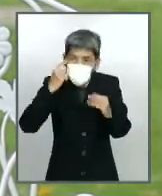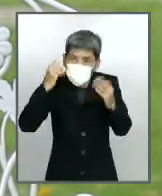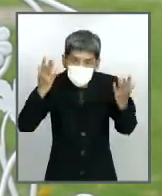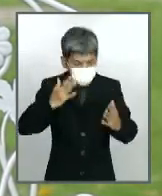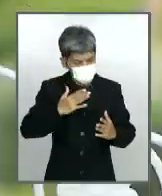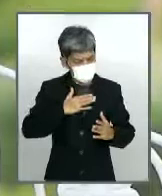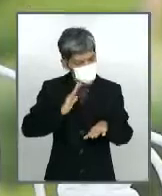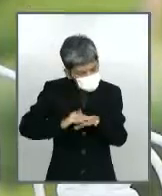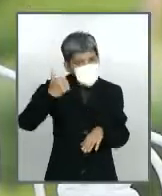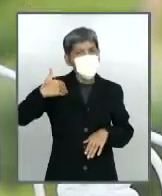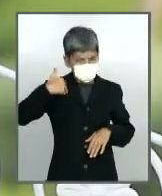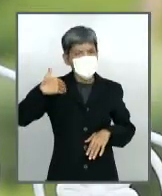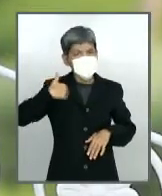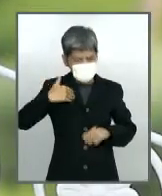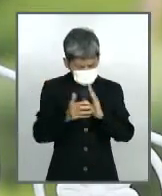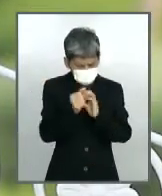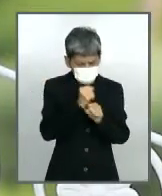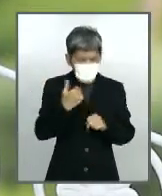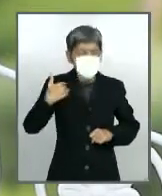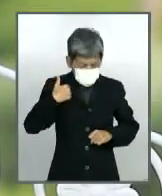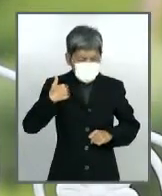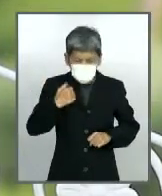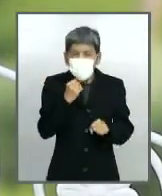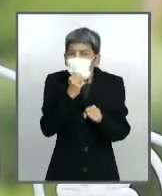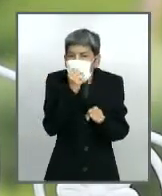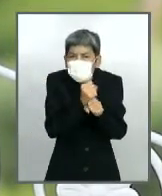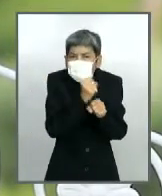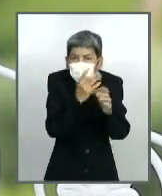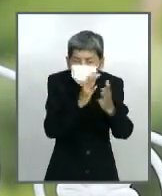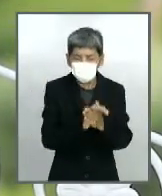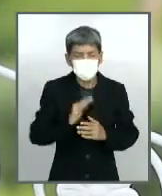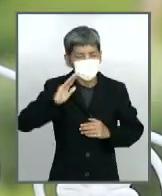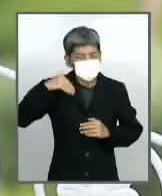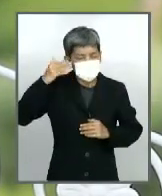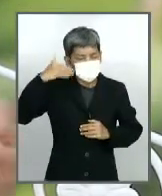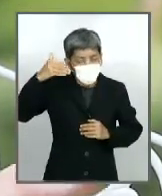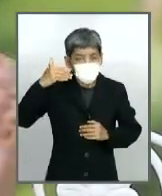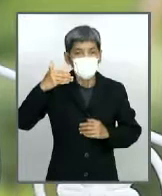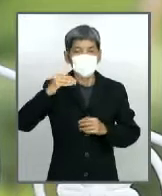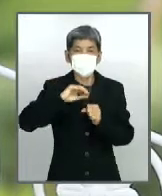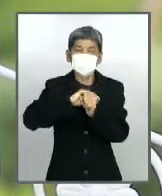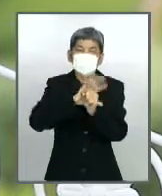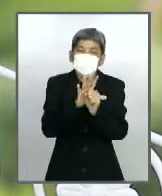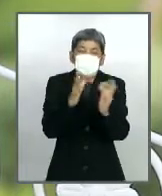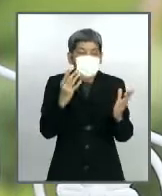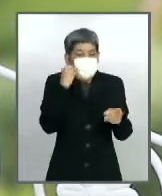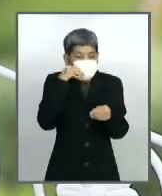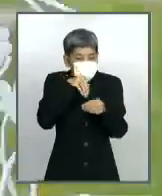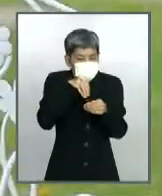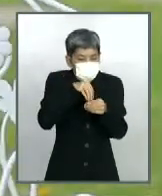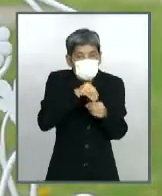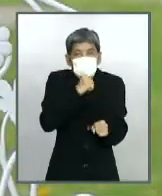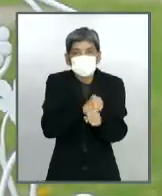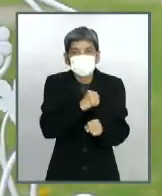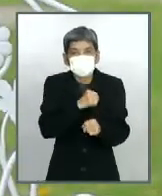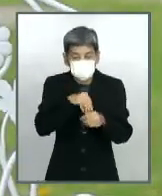ไม่รู้ว่าตัวเองมีทักษะอะไรที่ซ่อนอยู่และไม่เคยลองทำพอสถานการณ์มันบีบบังคับอะค่ะ